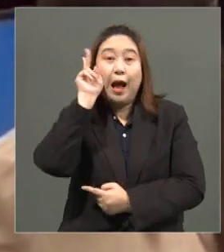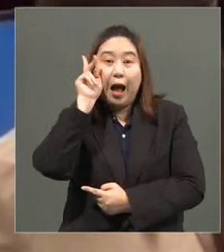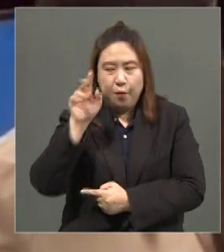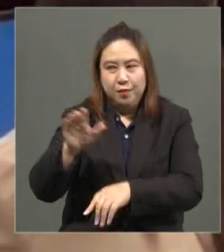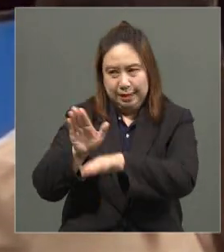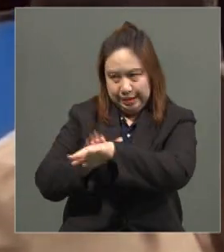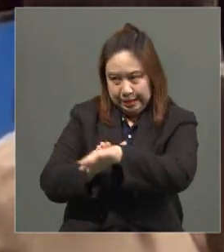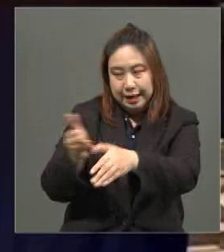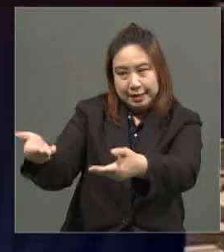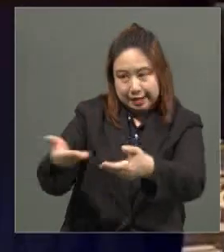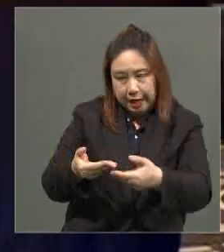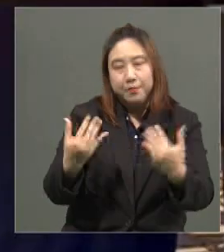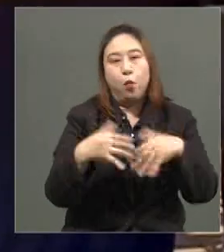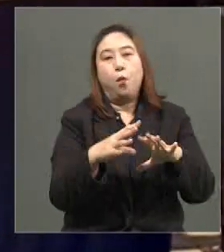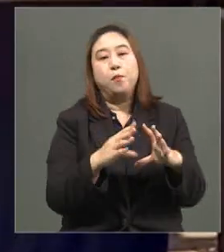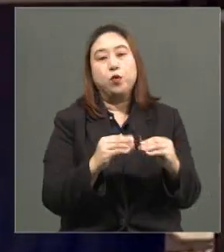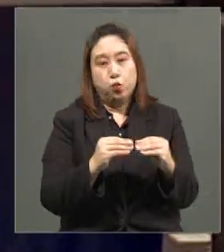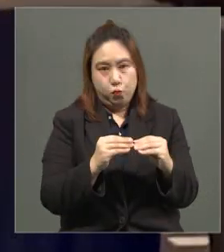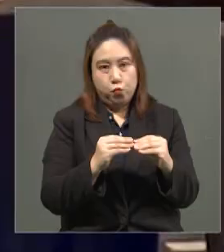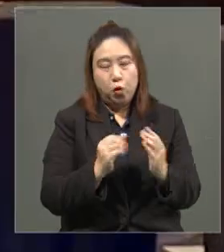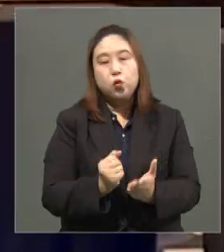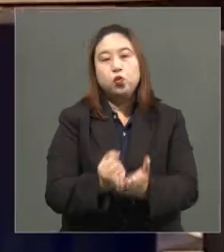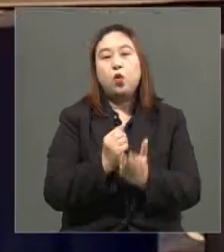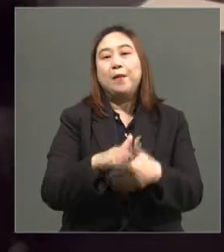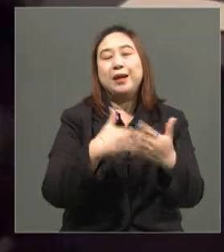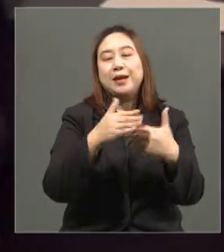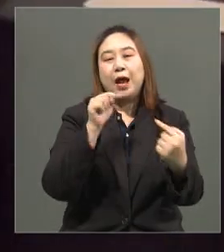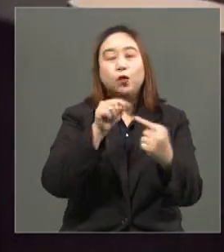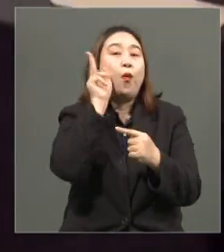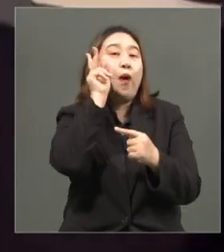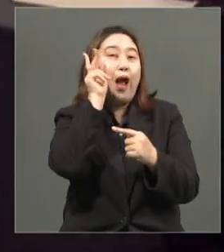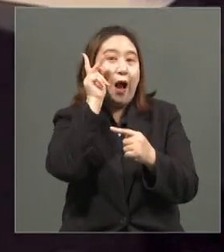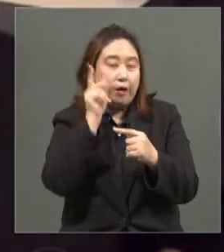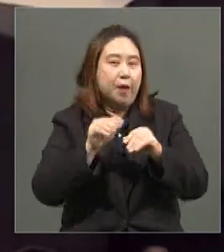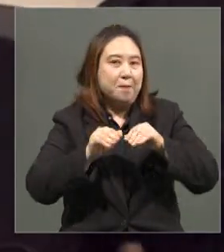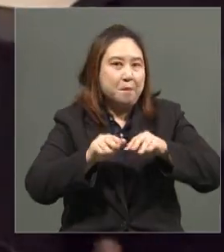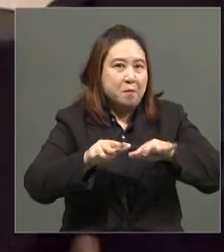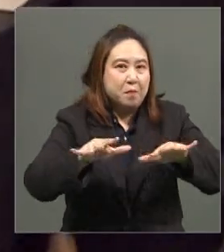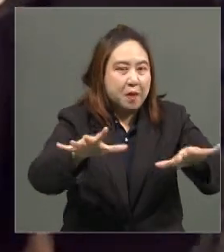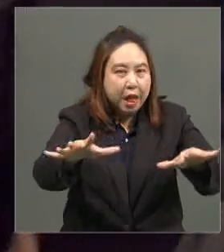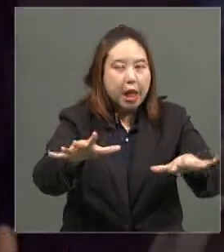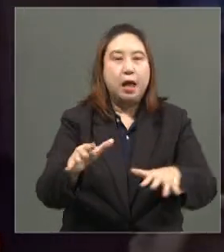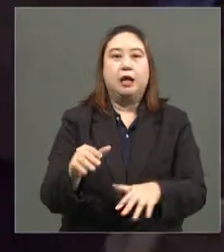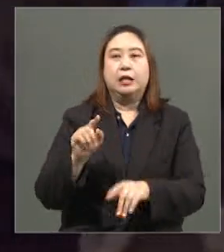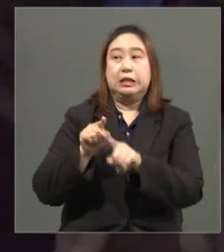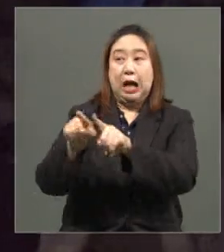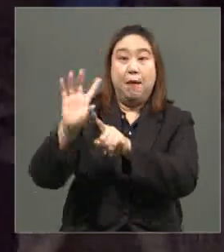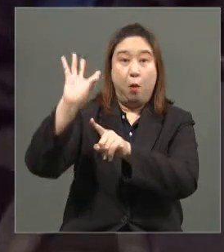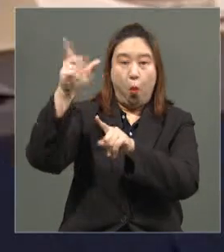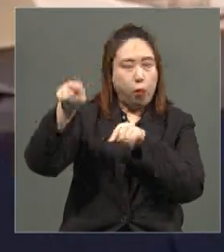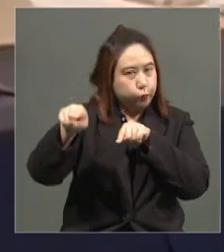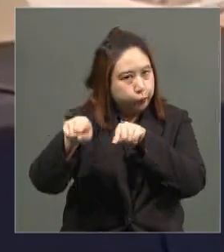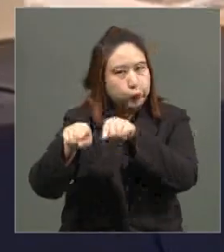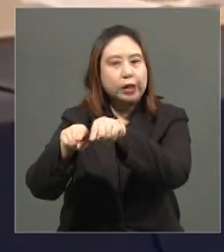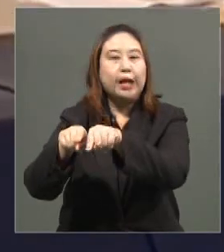ร่วมการประชุมดังกล่าวด้วยนะครับเพื่อร่วมการพัฒนาสื่อในภูมิภาคให้มีความทันสมัยเท่าทันต่อการเปลี่ยนแปลงของโลกพร้อมทั้ง